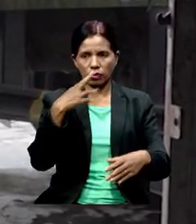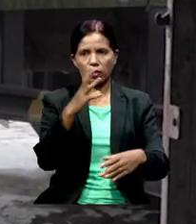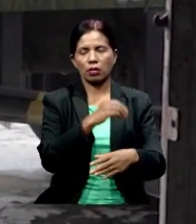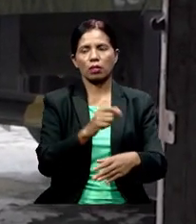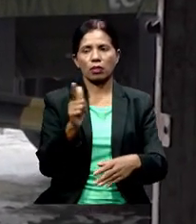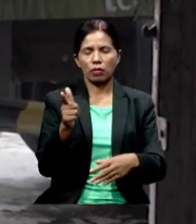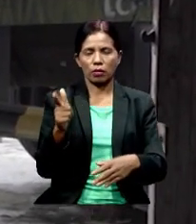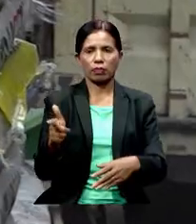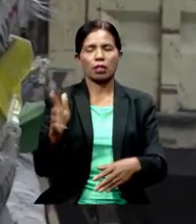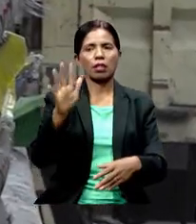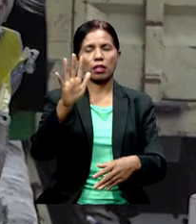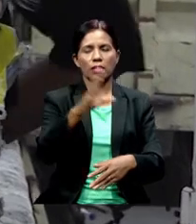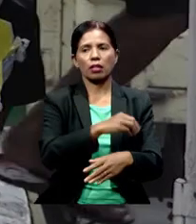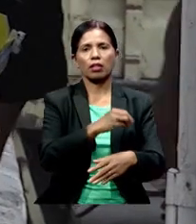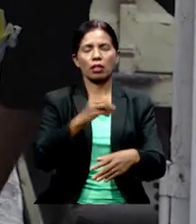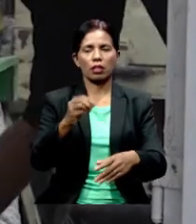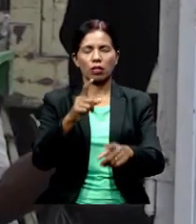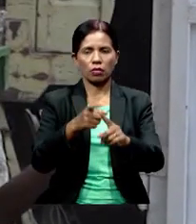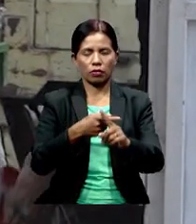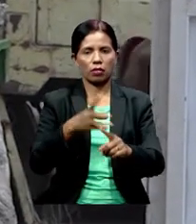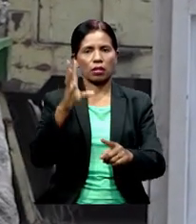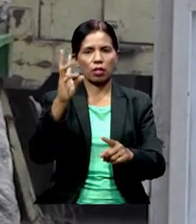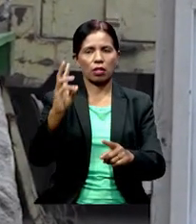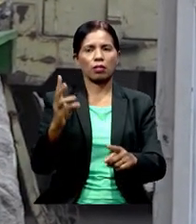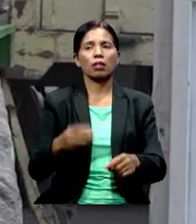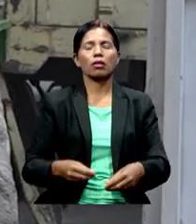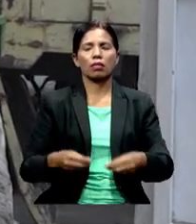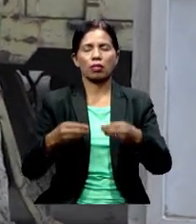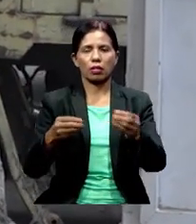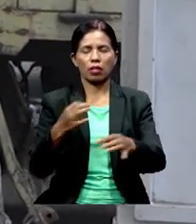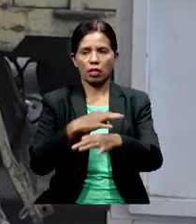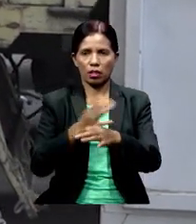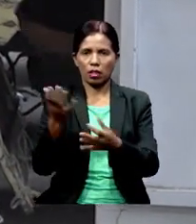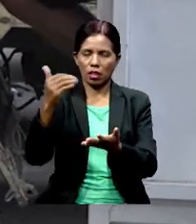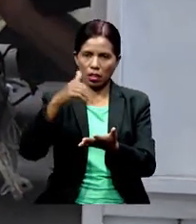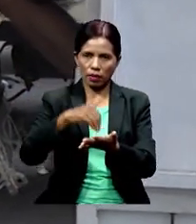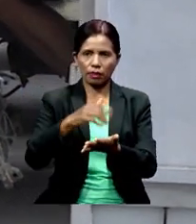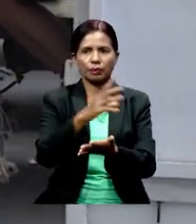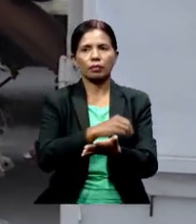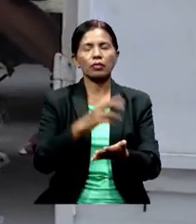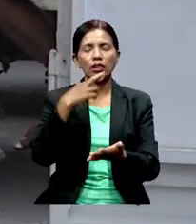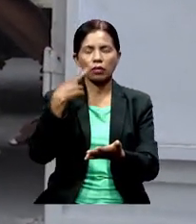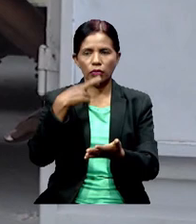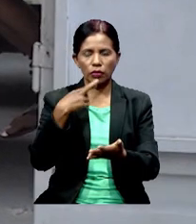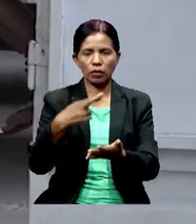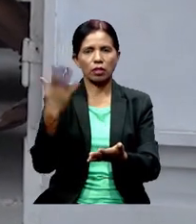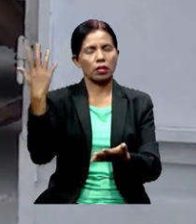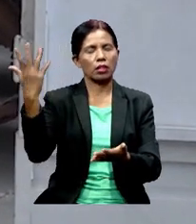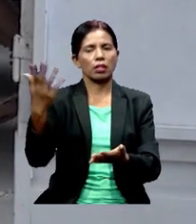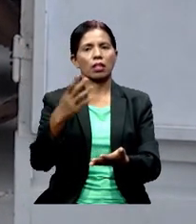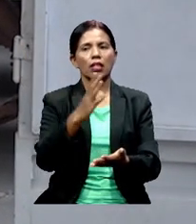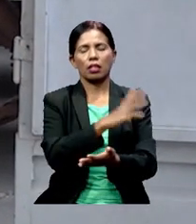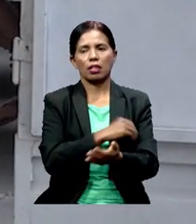rua nulo resin lima durante fulang neng ho intenção atu normaliza temporariamente folin fos iha